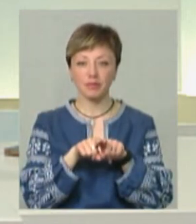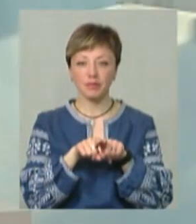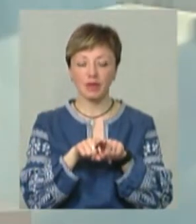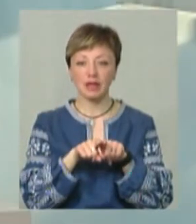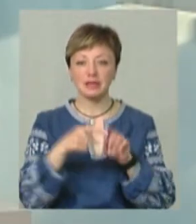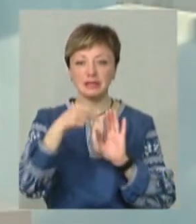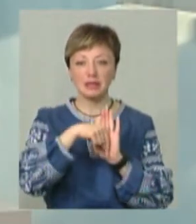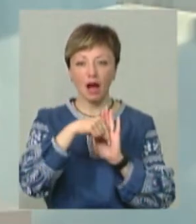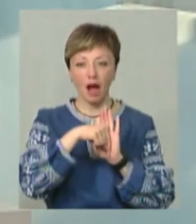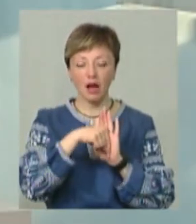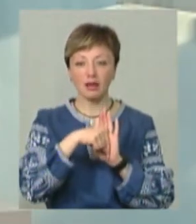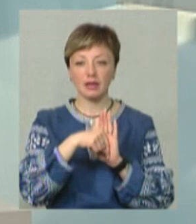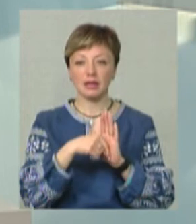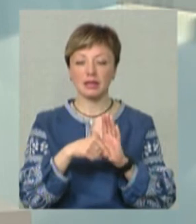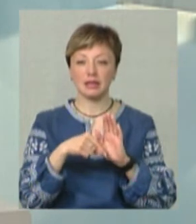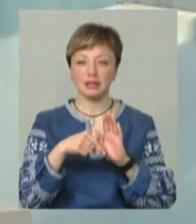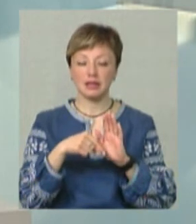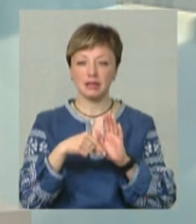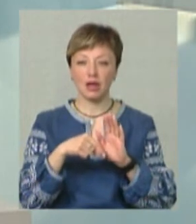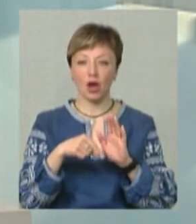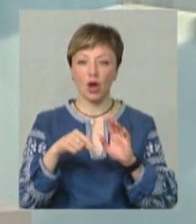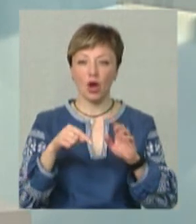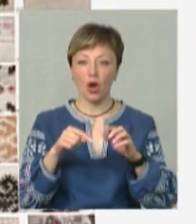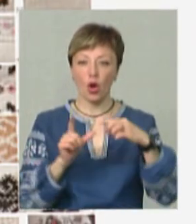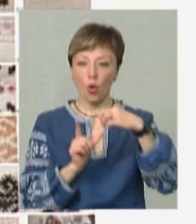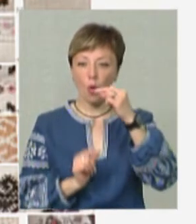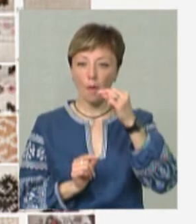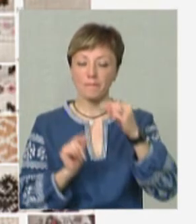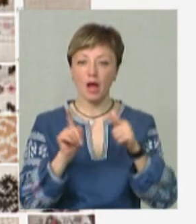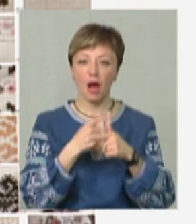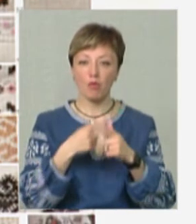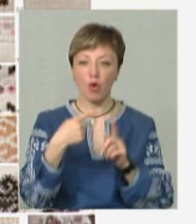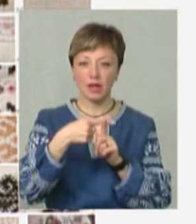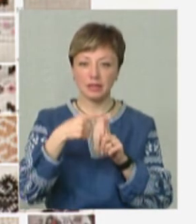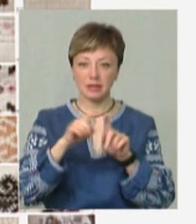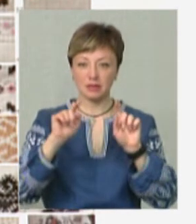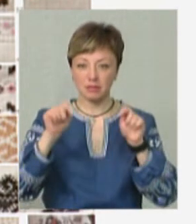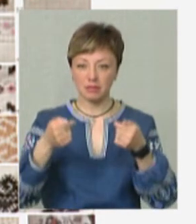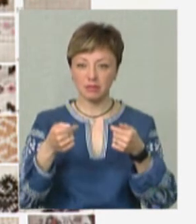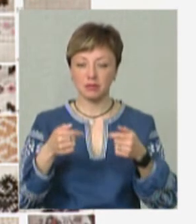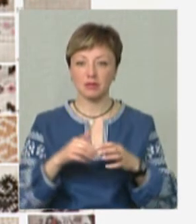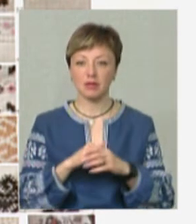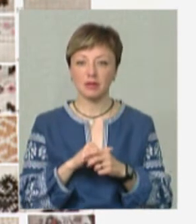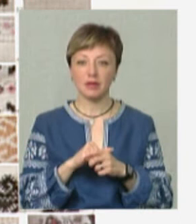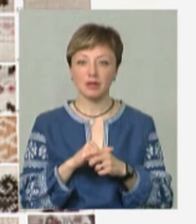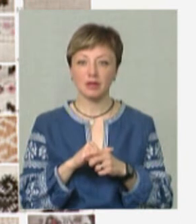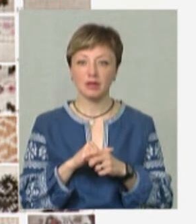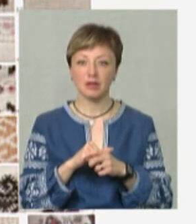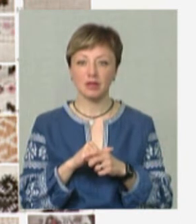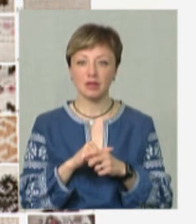свастичні знаки, тобто це трикут, це ромби або хрести з загнутими кінцями,